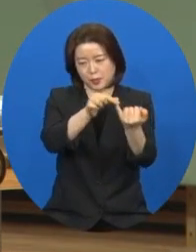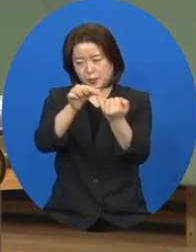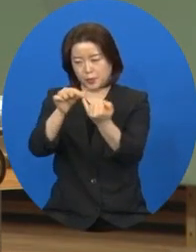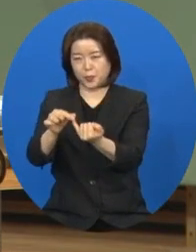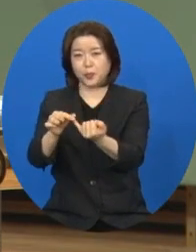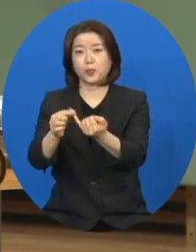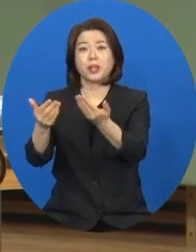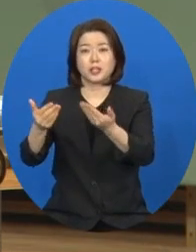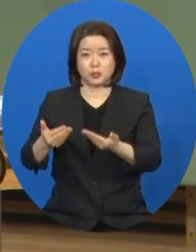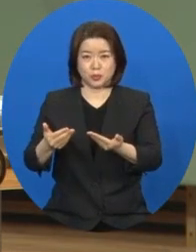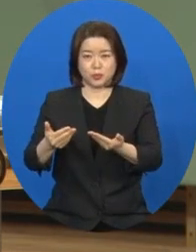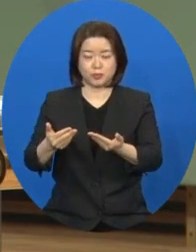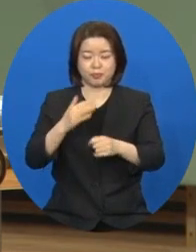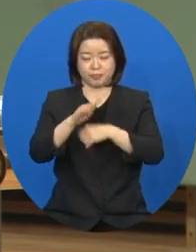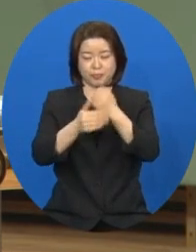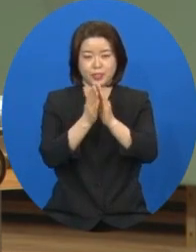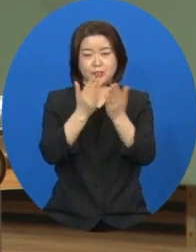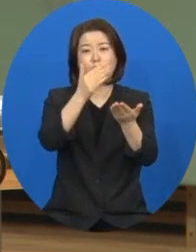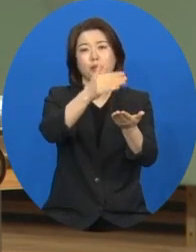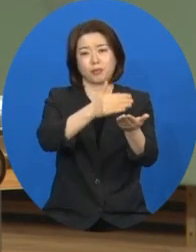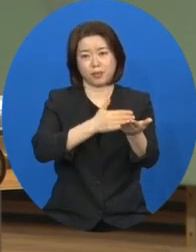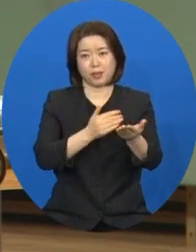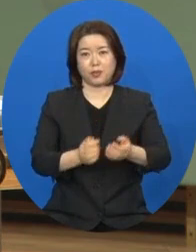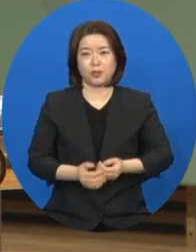성경의 기사입니다.